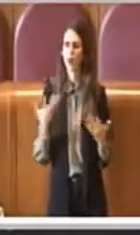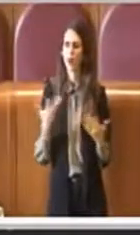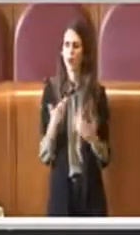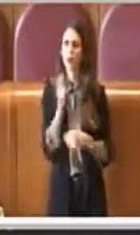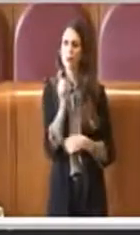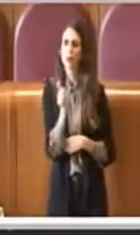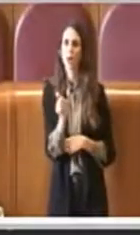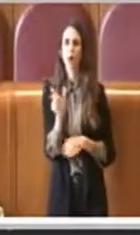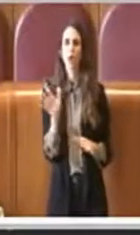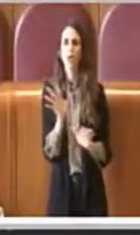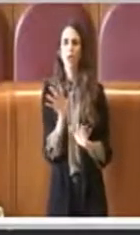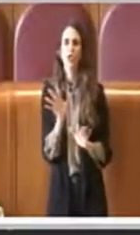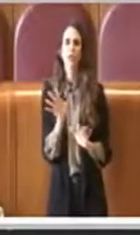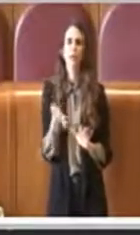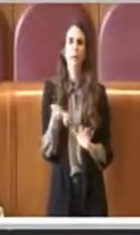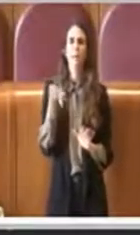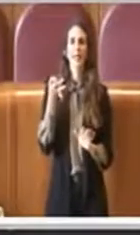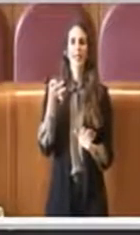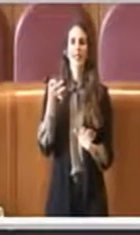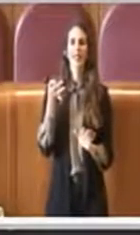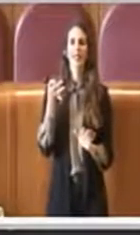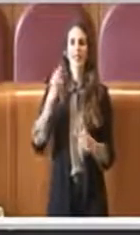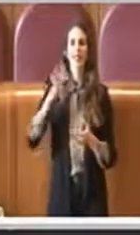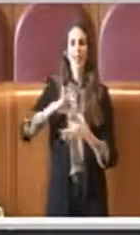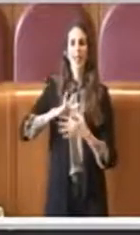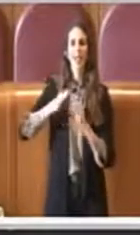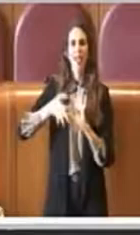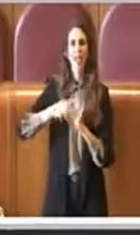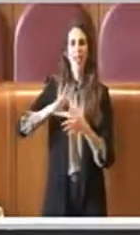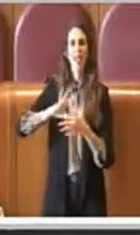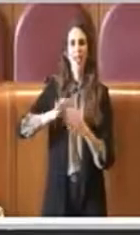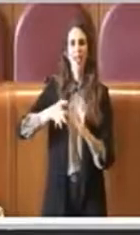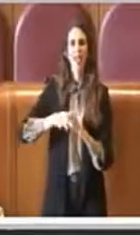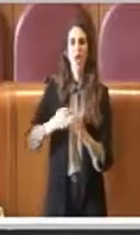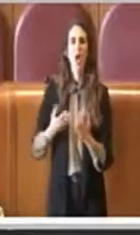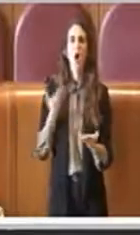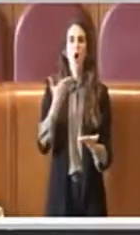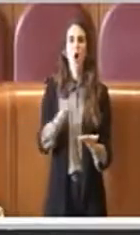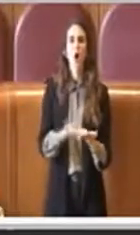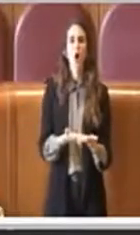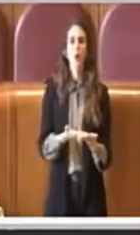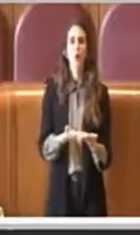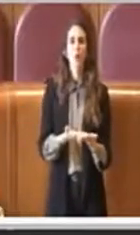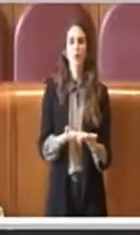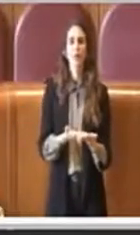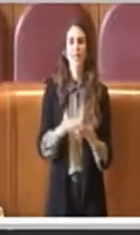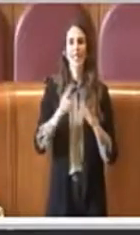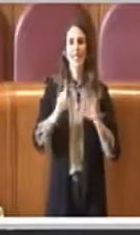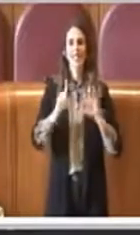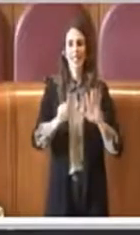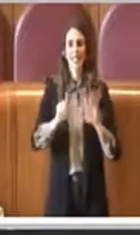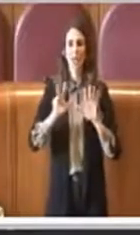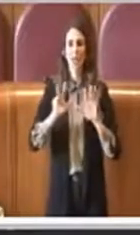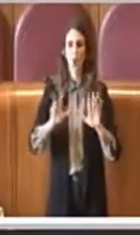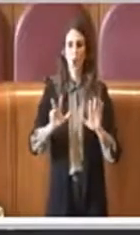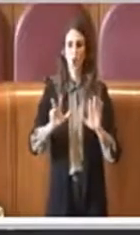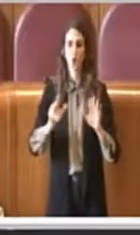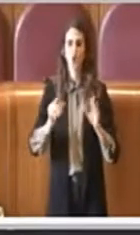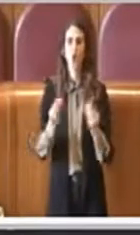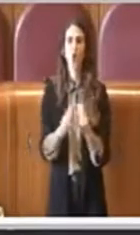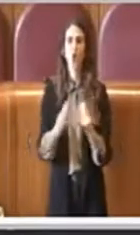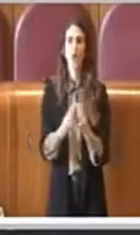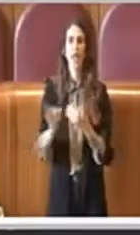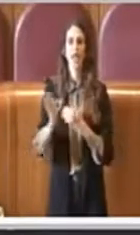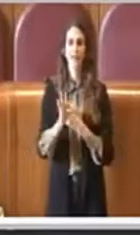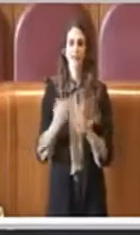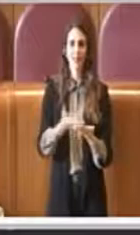un po' un sequel della mozione presentata dal collega Fassina, mozione numero 78 del 16